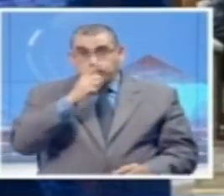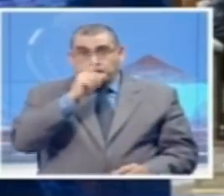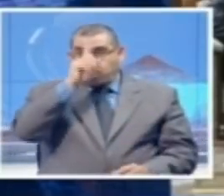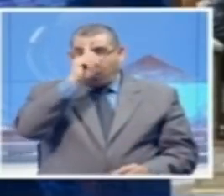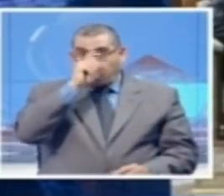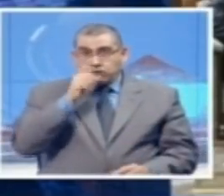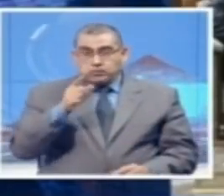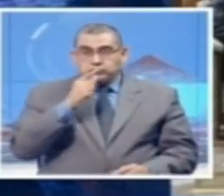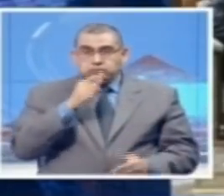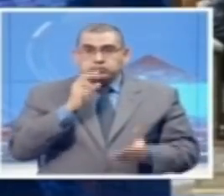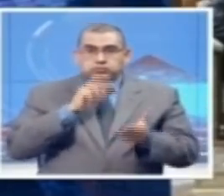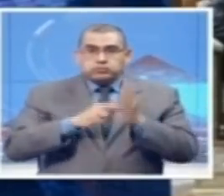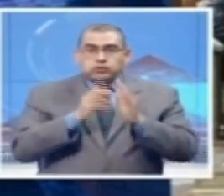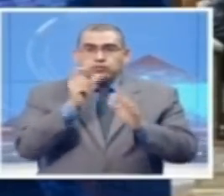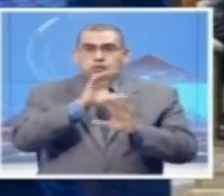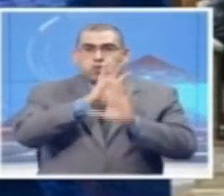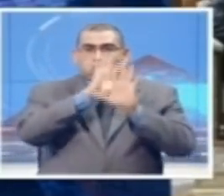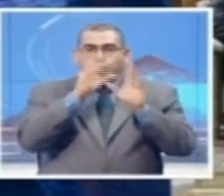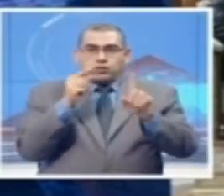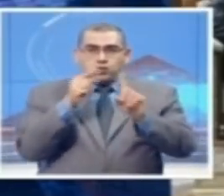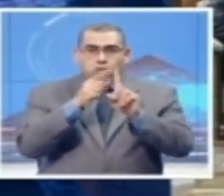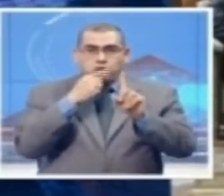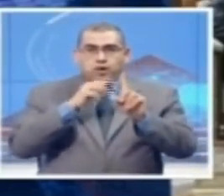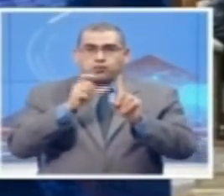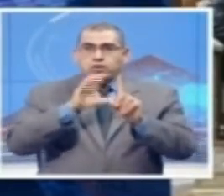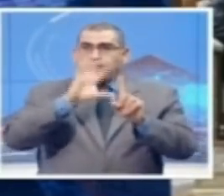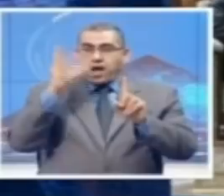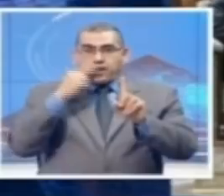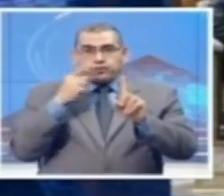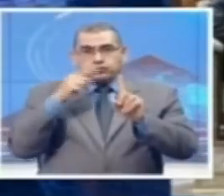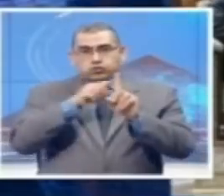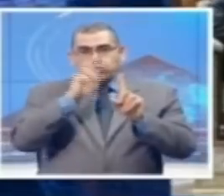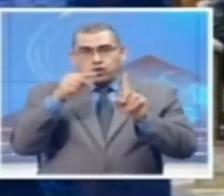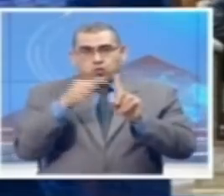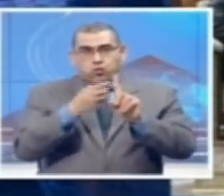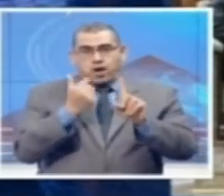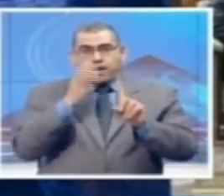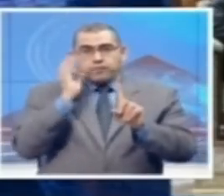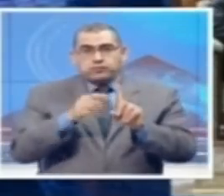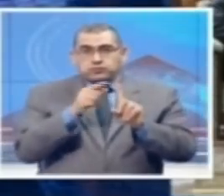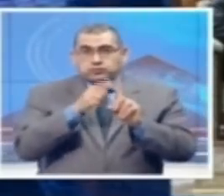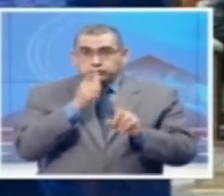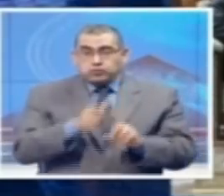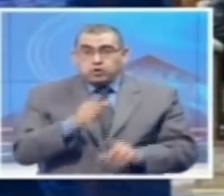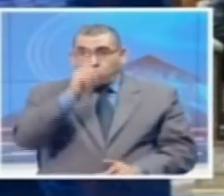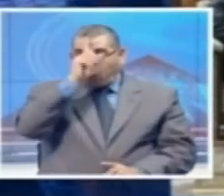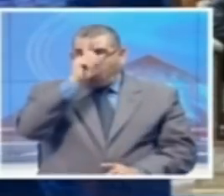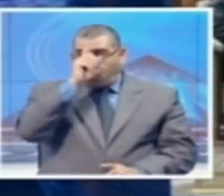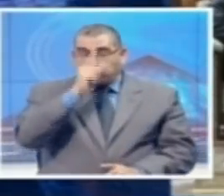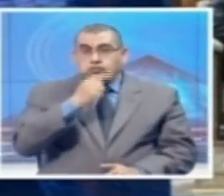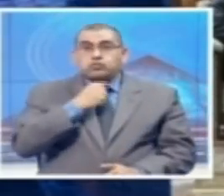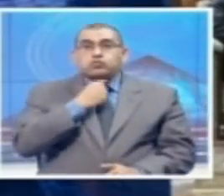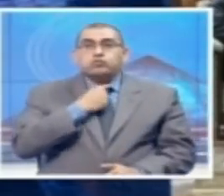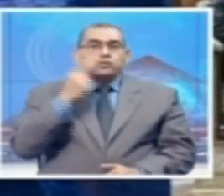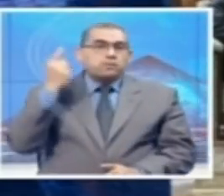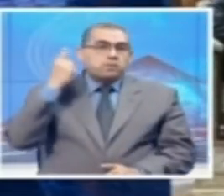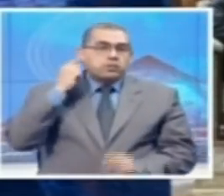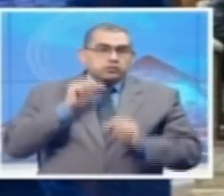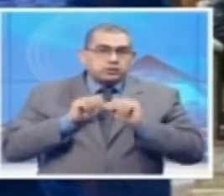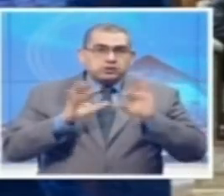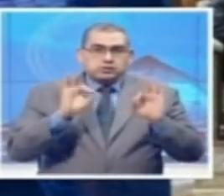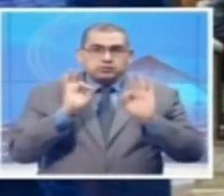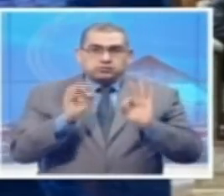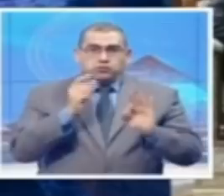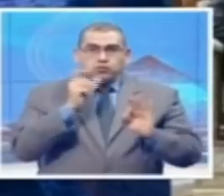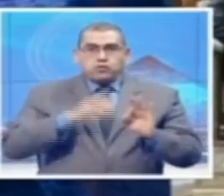الشريف يمثل مرجعية للمسلمين وغير المسلمين حول العالم، مشيرا إلى أن صوت الأزهر صوت مسموع ومؤثر